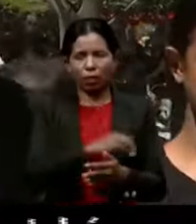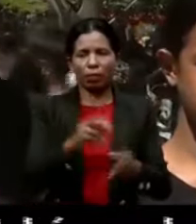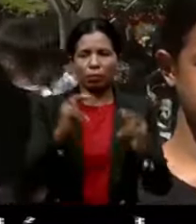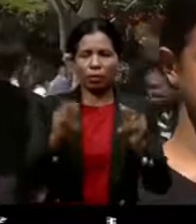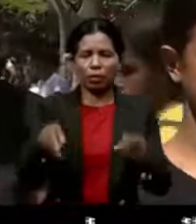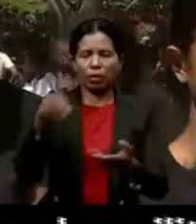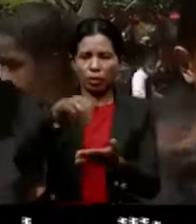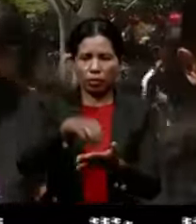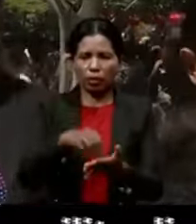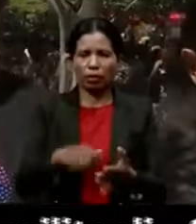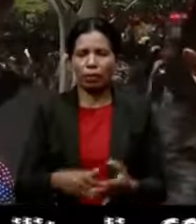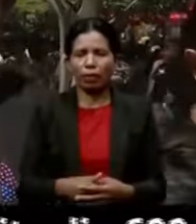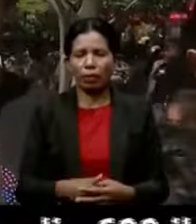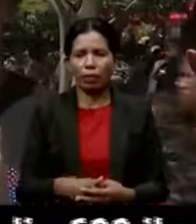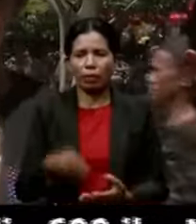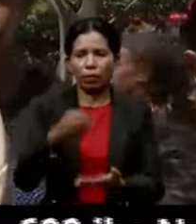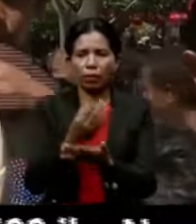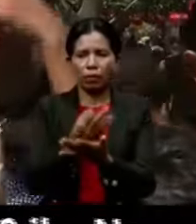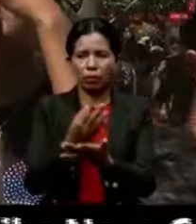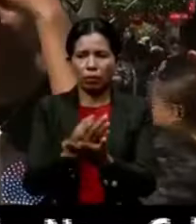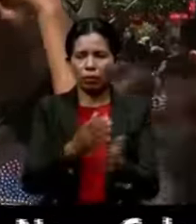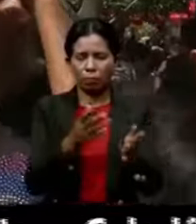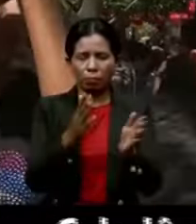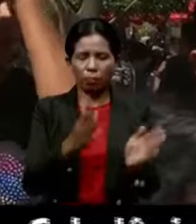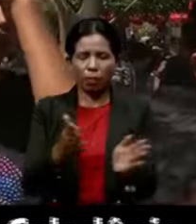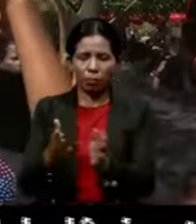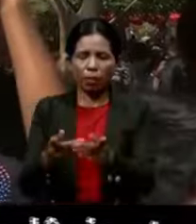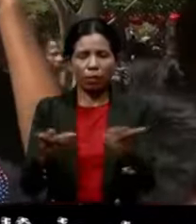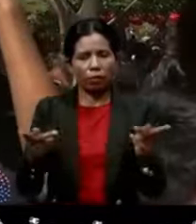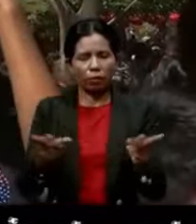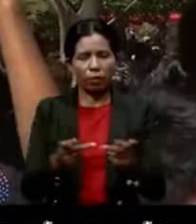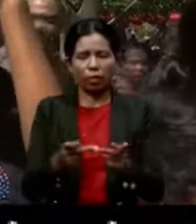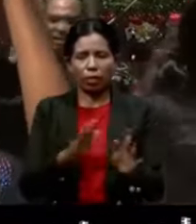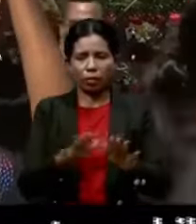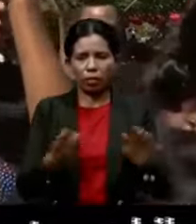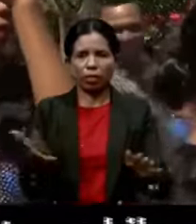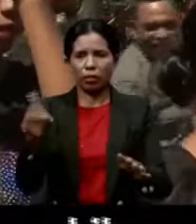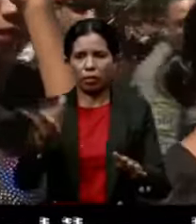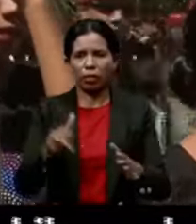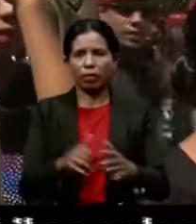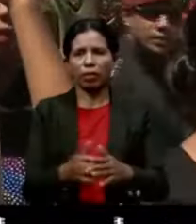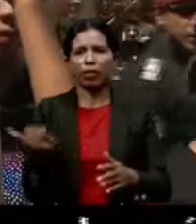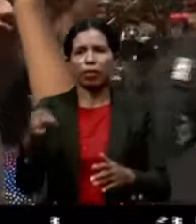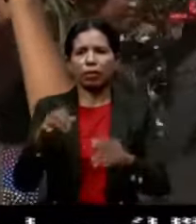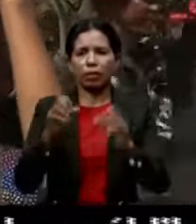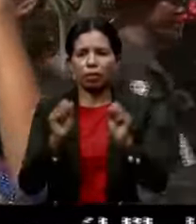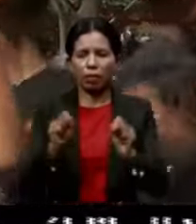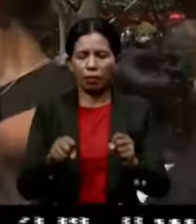investe osang itu ngori prepar fatin ori me dia kitong bala barik sira ori prepara ori sira bele